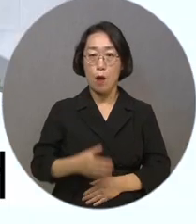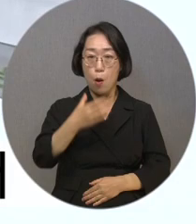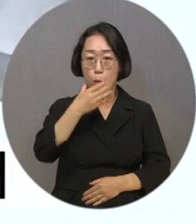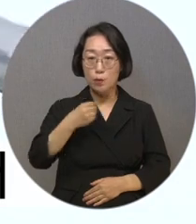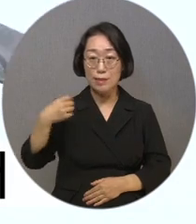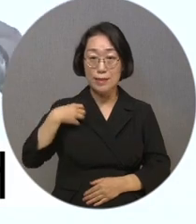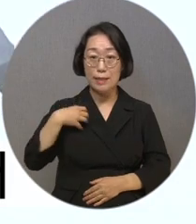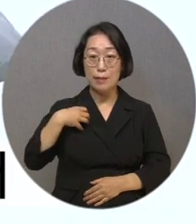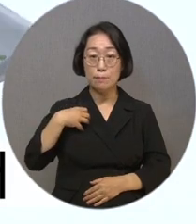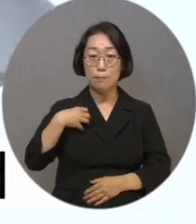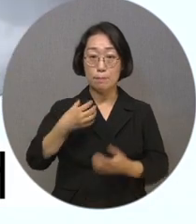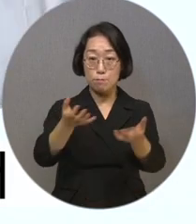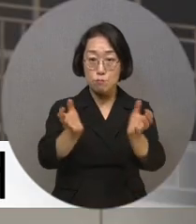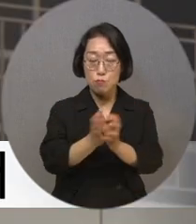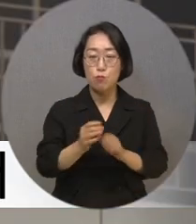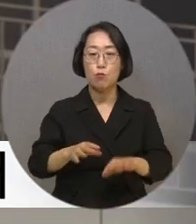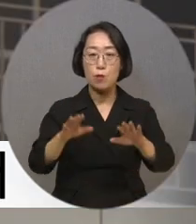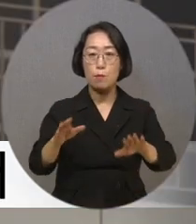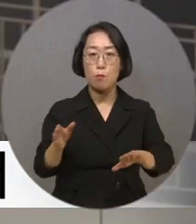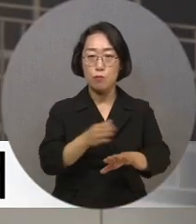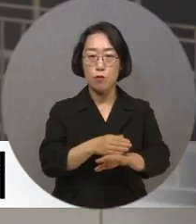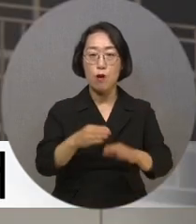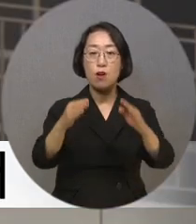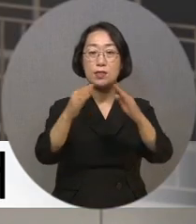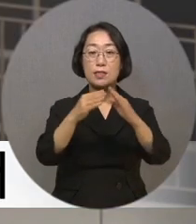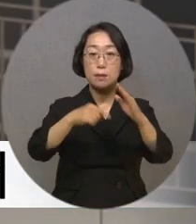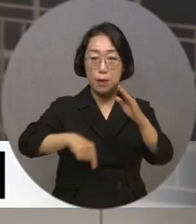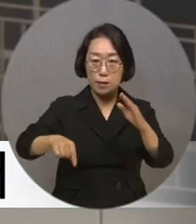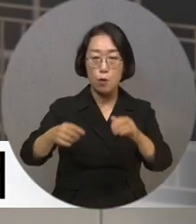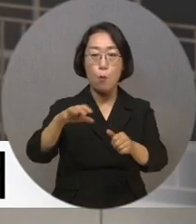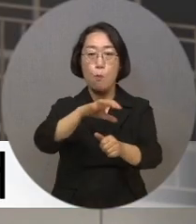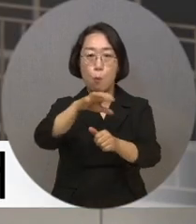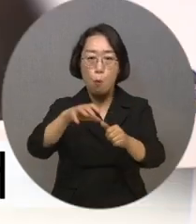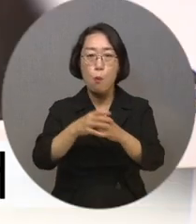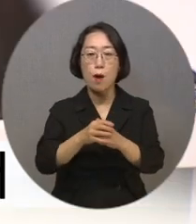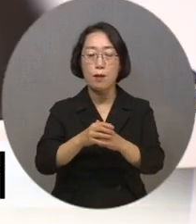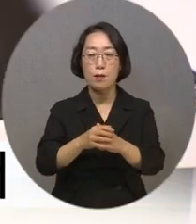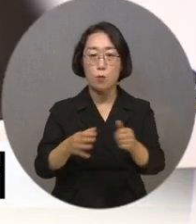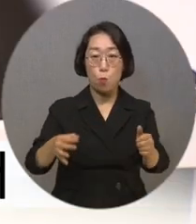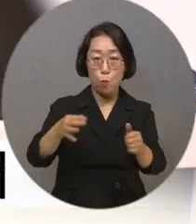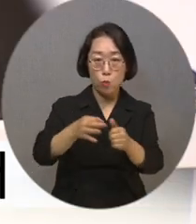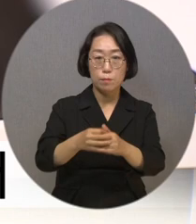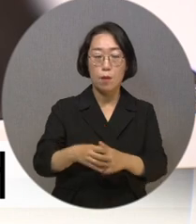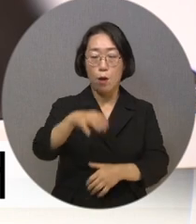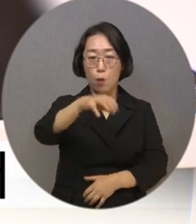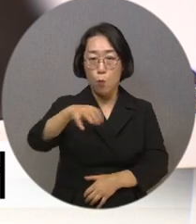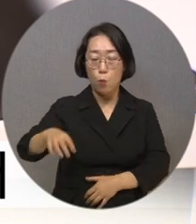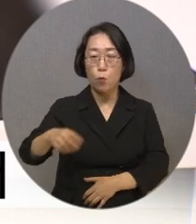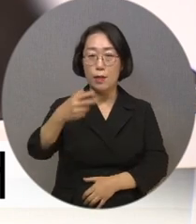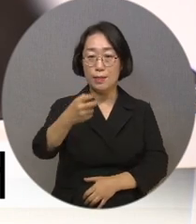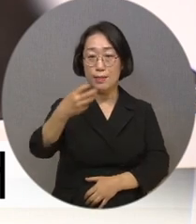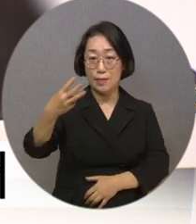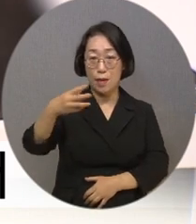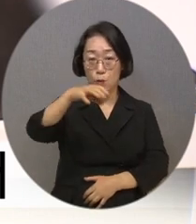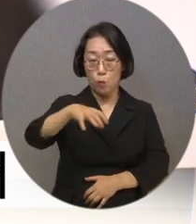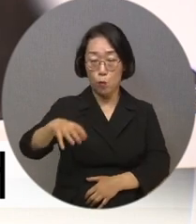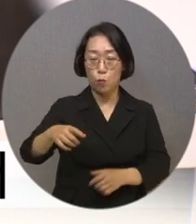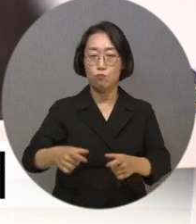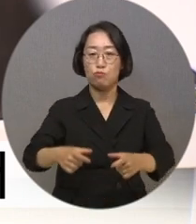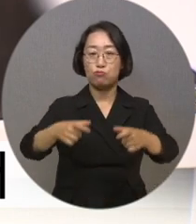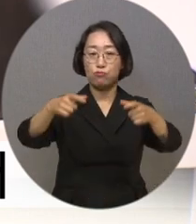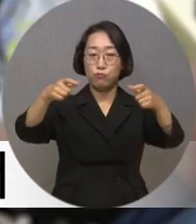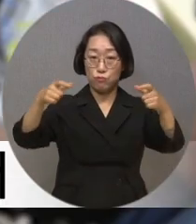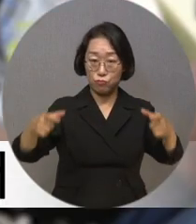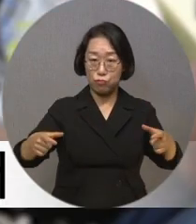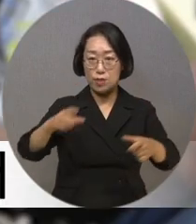보건복지부는 이번 달부터 재가 의료급여 시범사업을 시도 16곳, 시군구 73곳으로 확대 시행한다고